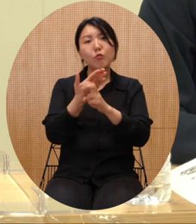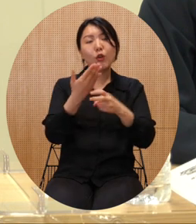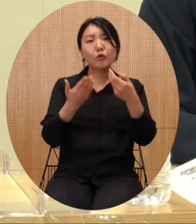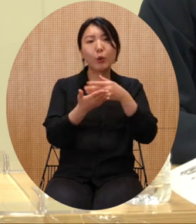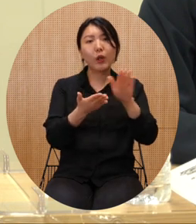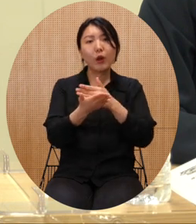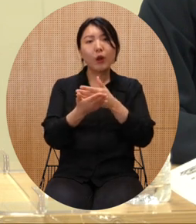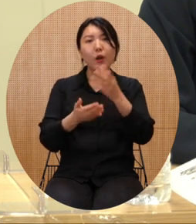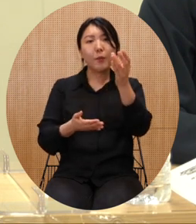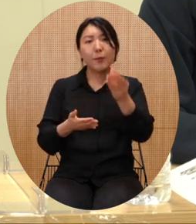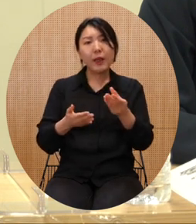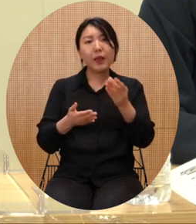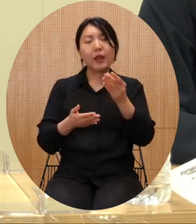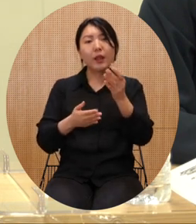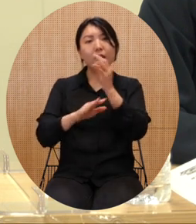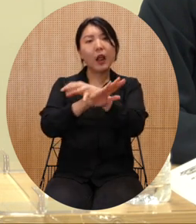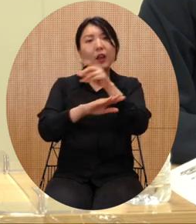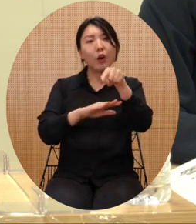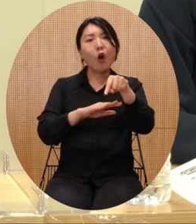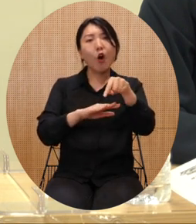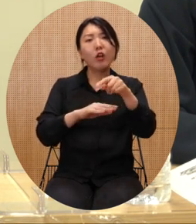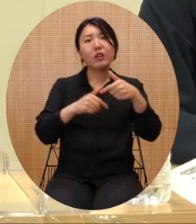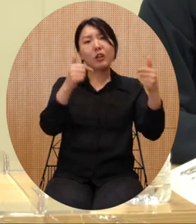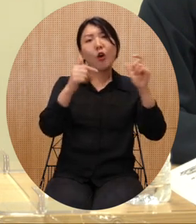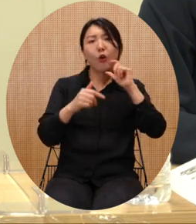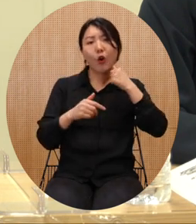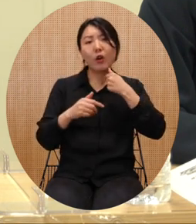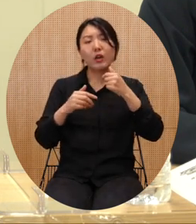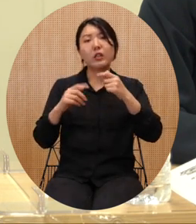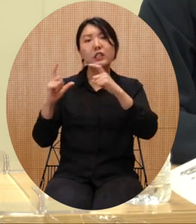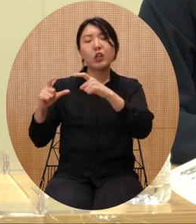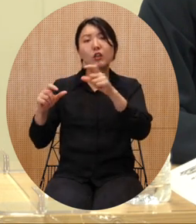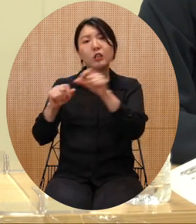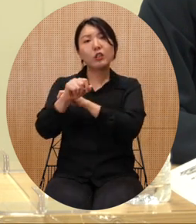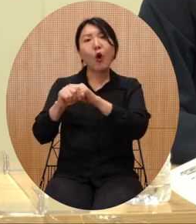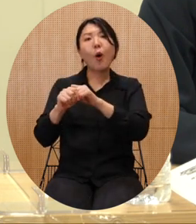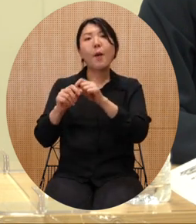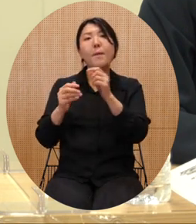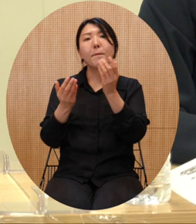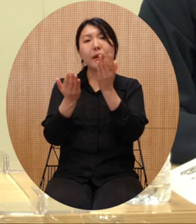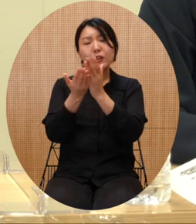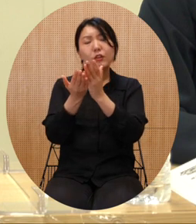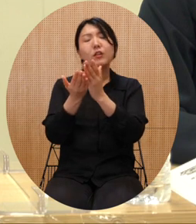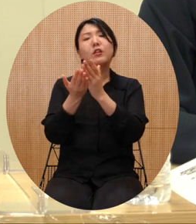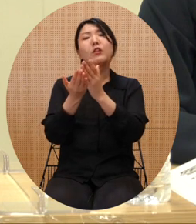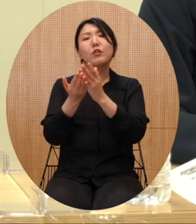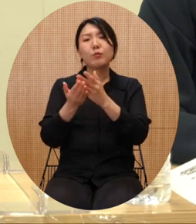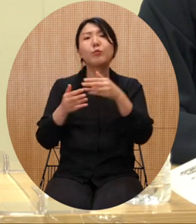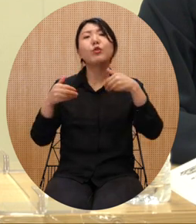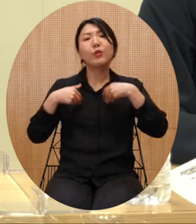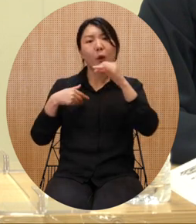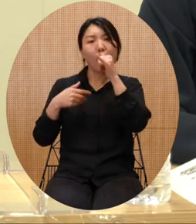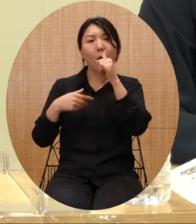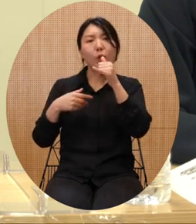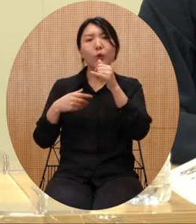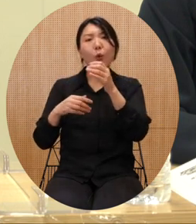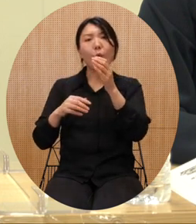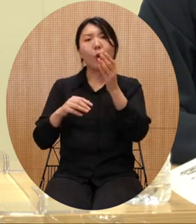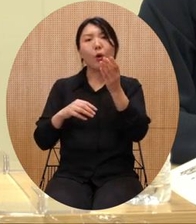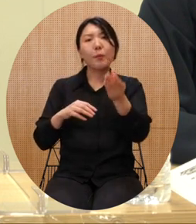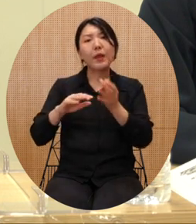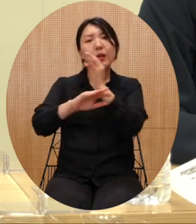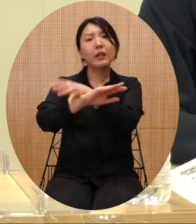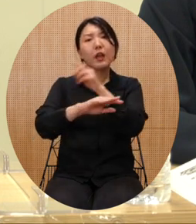쪼개기로 매입임대 및 전세임대 선정이 어렵습니다. 지역 특성에 맞춰서 가능한 범위로 하면 좋겠습니다. 또한